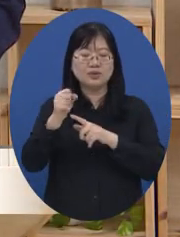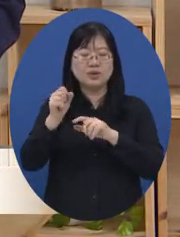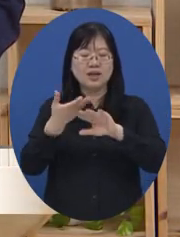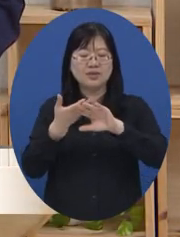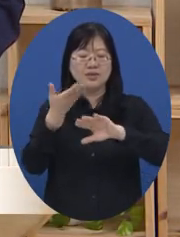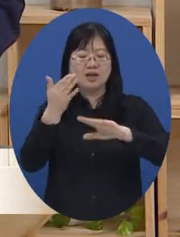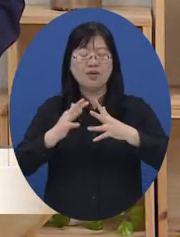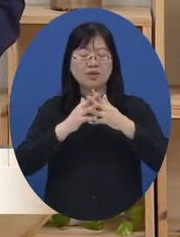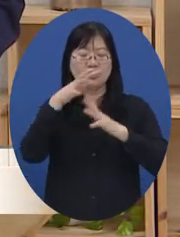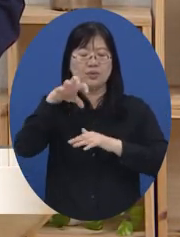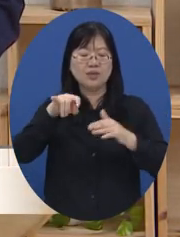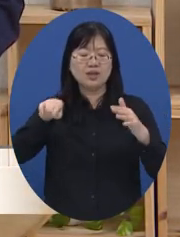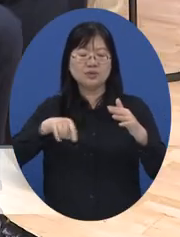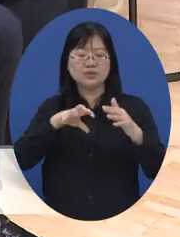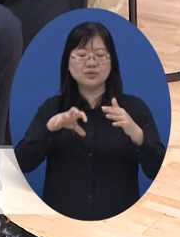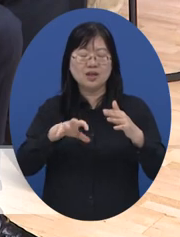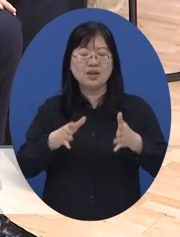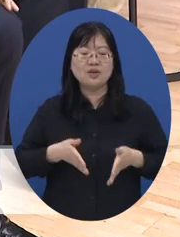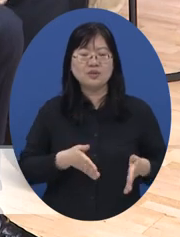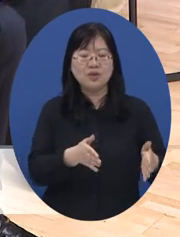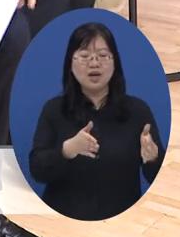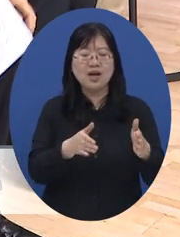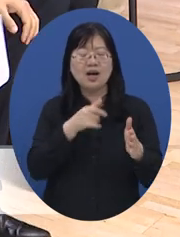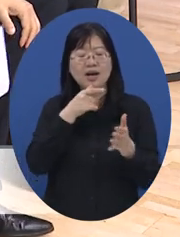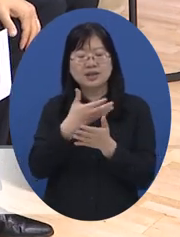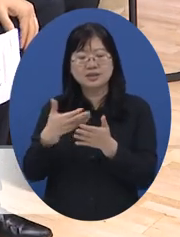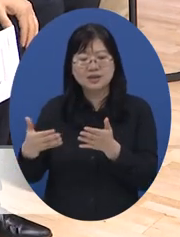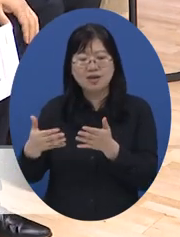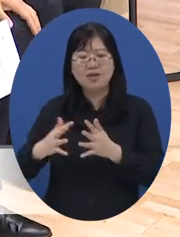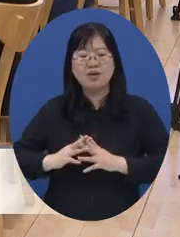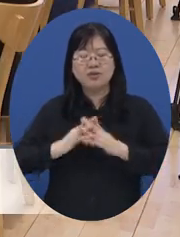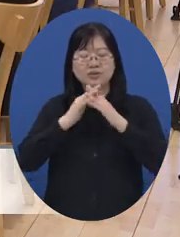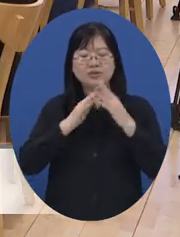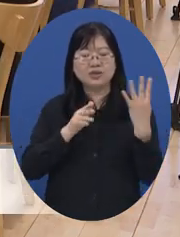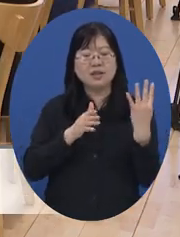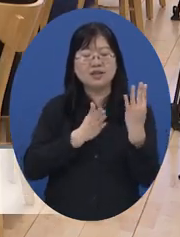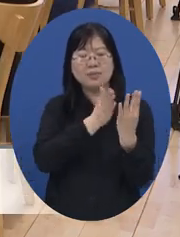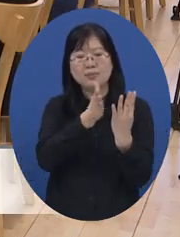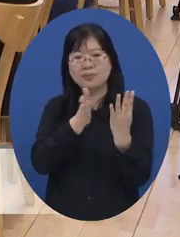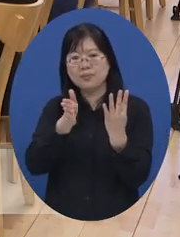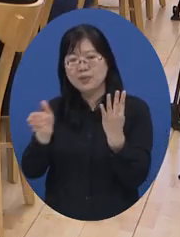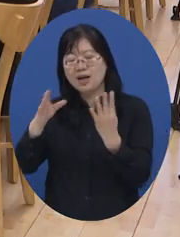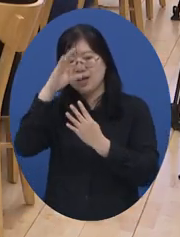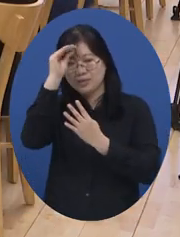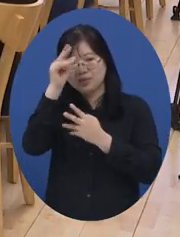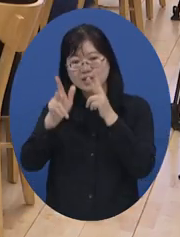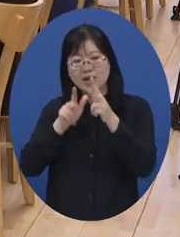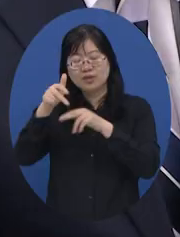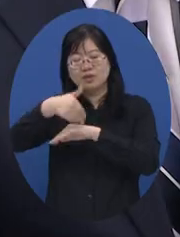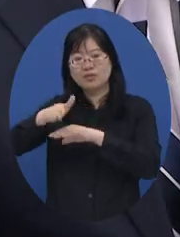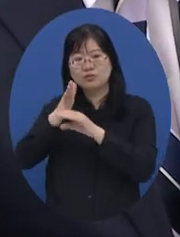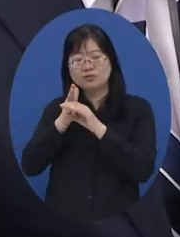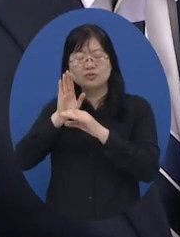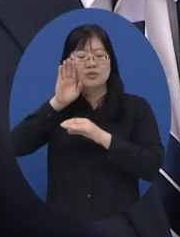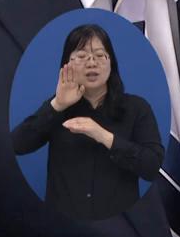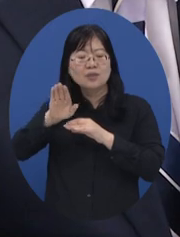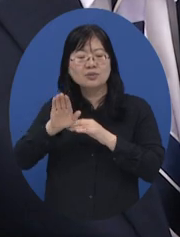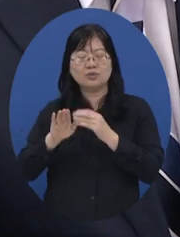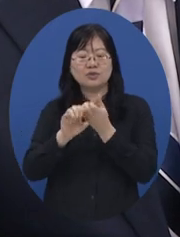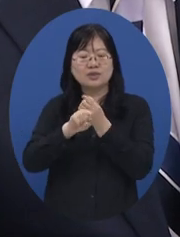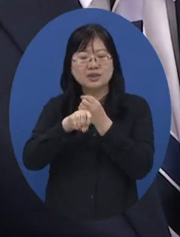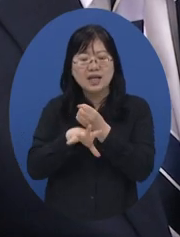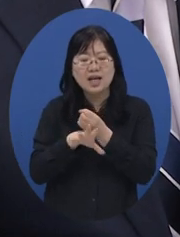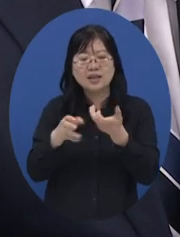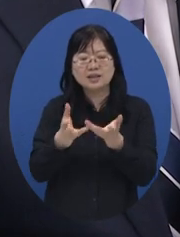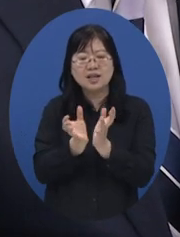규모 건설 공사 중 도로와 하천, 철도 건축 등 4개 분야에서 시범 사업에 나설 계획. 앞으로 도와 산하기관에서